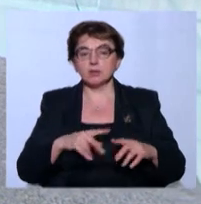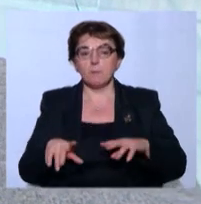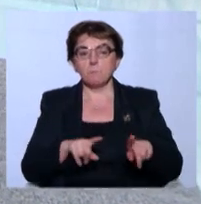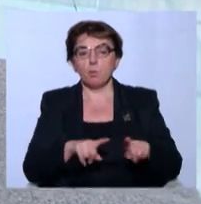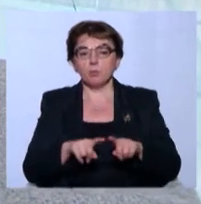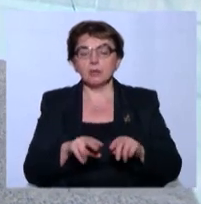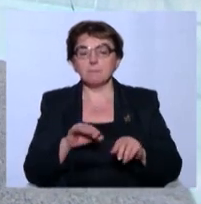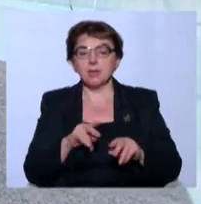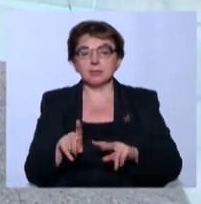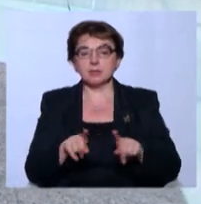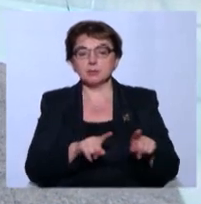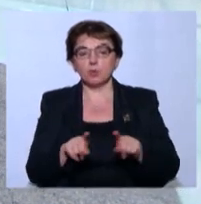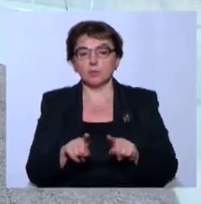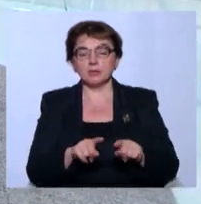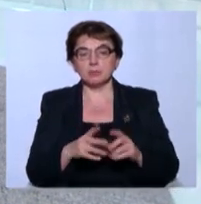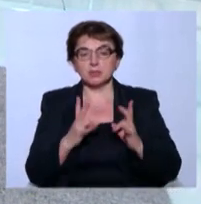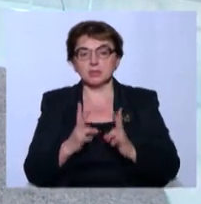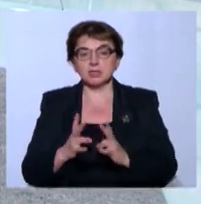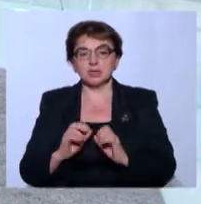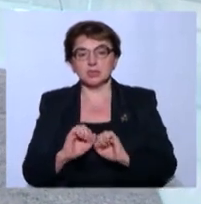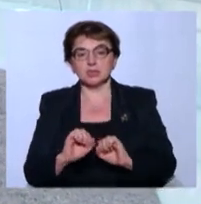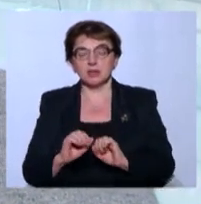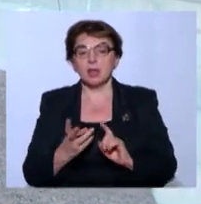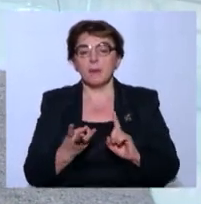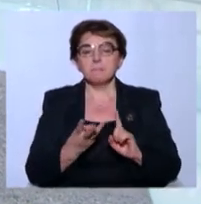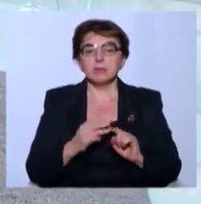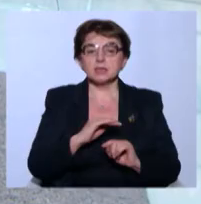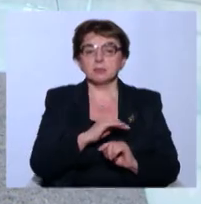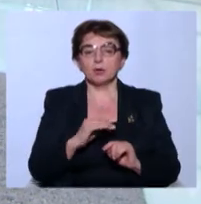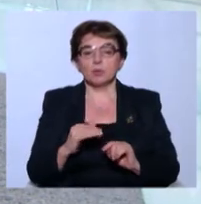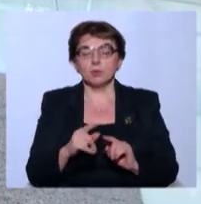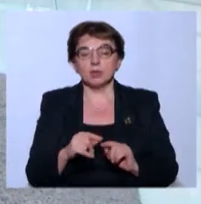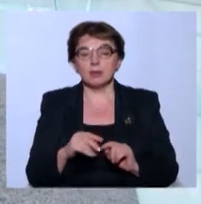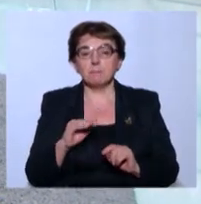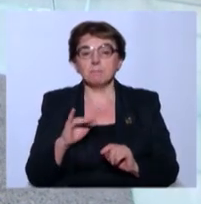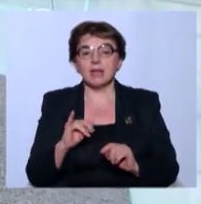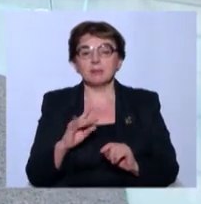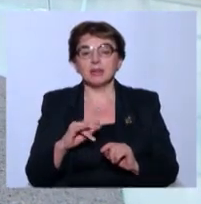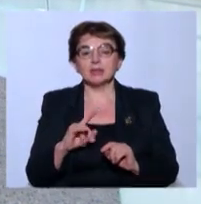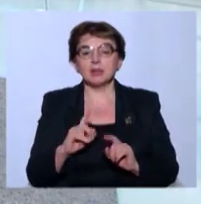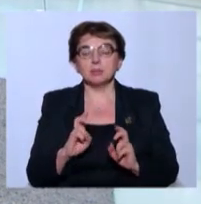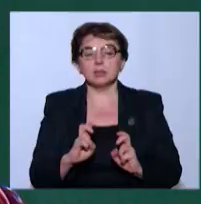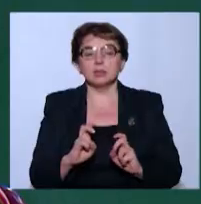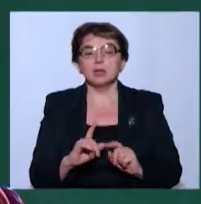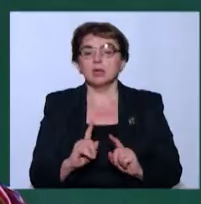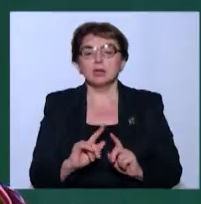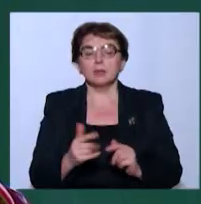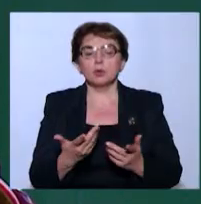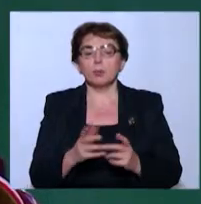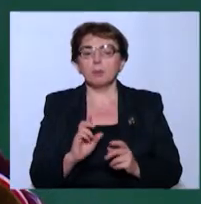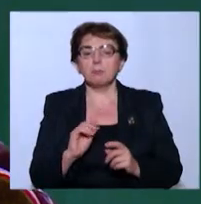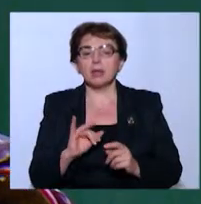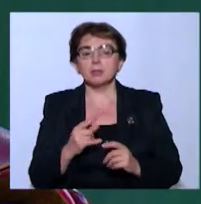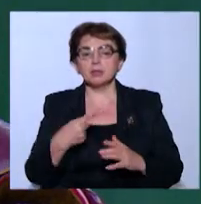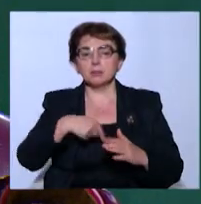მარილმჟავასა და ფერმენტების მოქმედებისაგან. და მესამე კომპონენტი არის ფერმენტები. რომელი